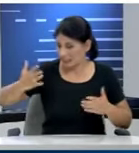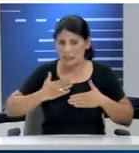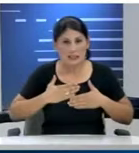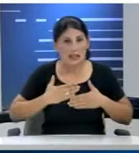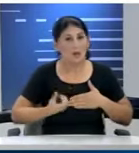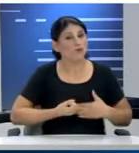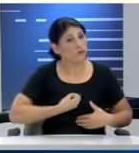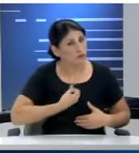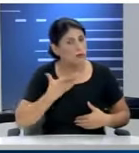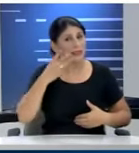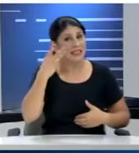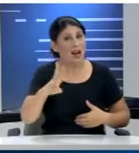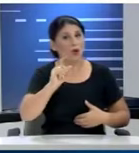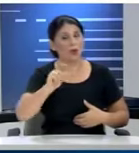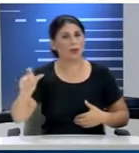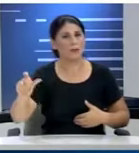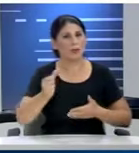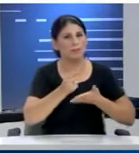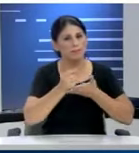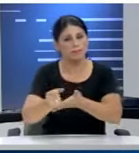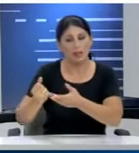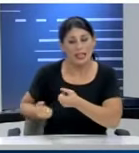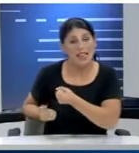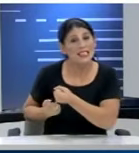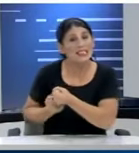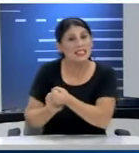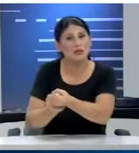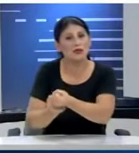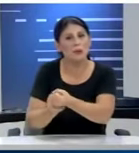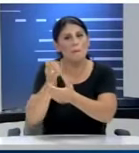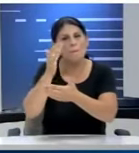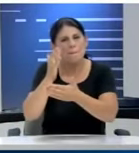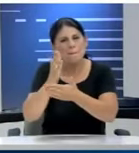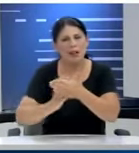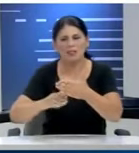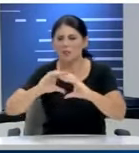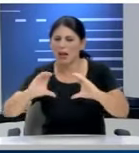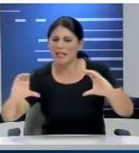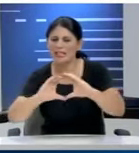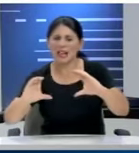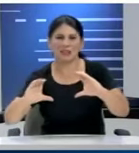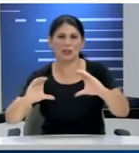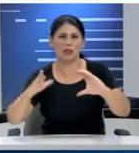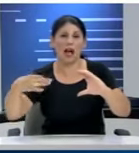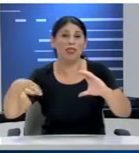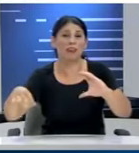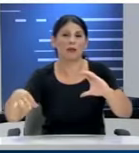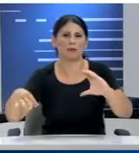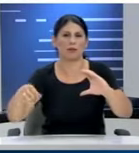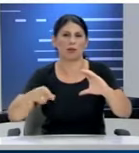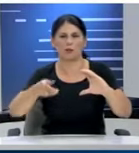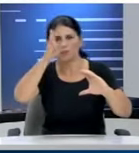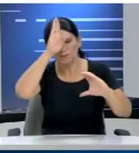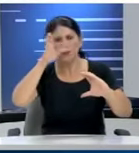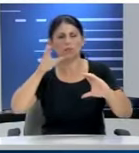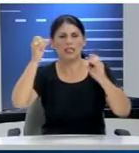εκατομμύρια, να τα δώσουμε για να ενισχύσουμε μεσαία στρώματα πραγματικά και αδύναμους, αυτούς που είχαν πληγεί